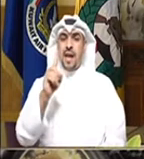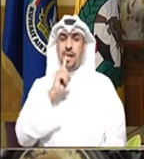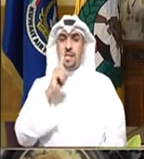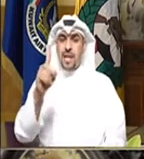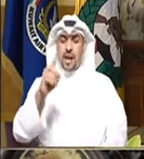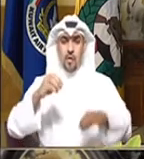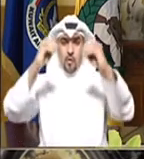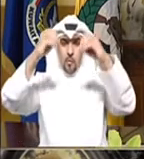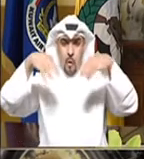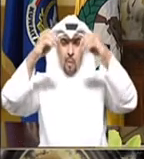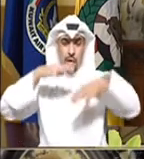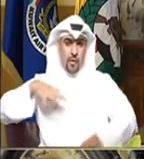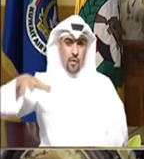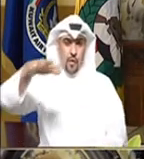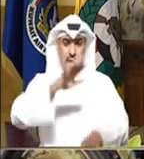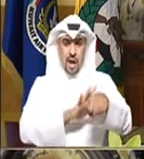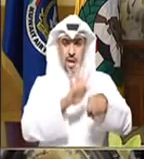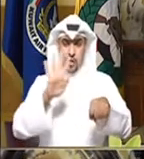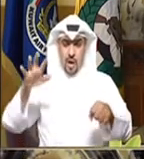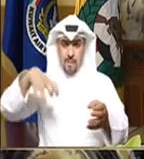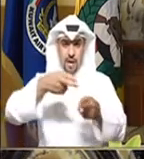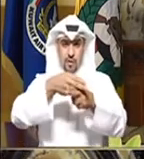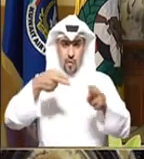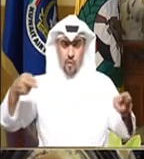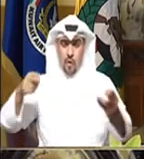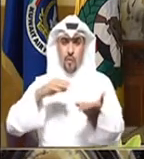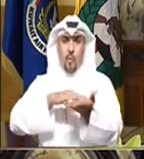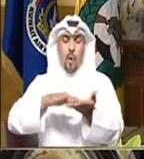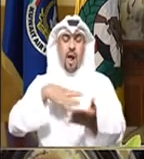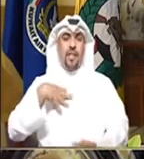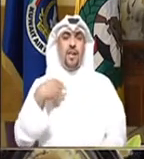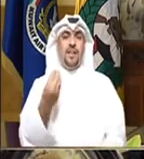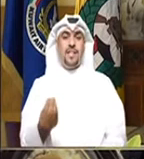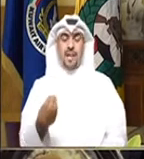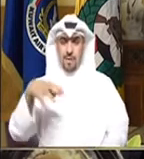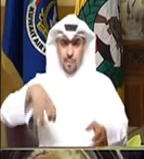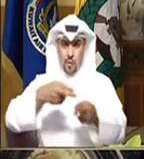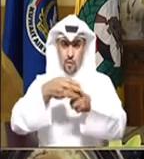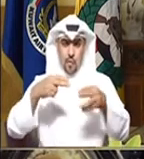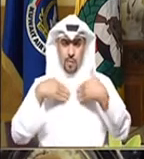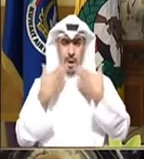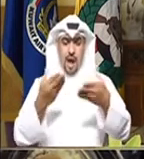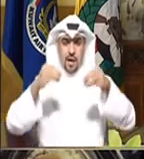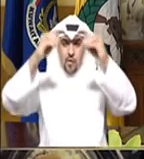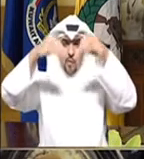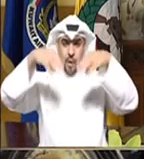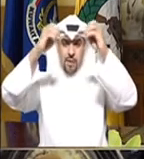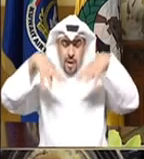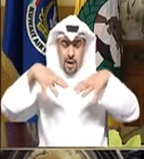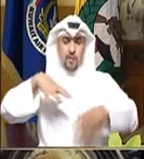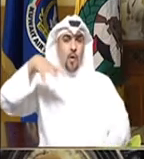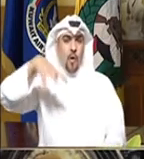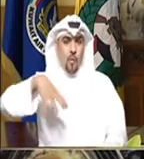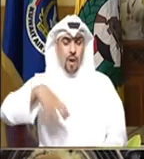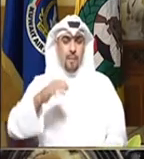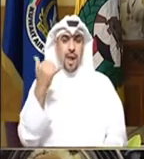وعلى المقيمين على أرضه الطيبة بالخير واليمن والبركات، وعلى أمتينا